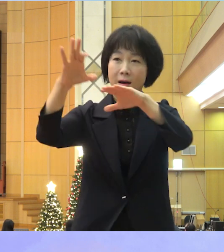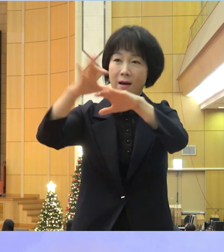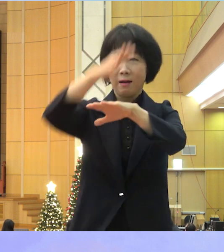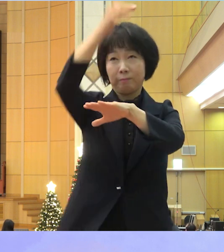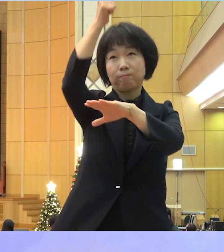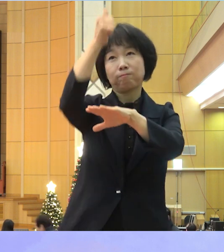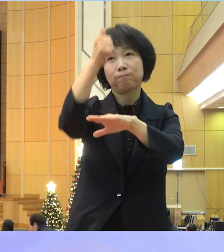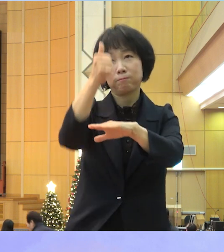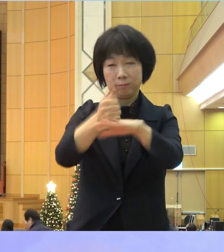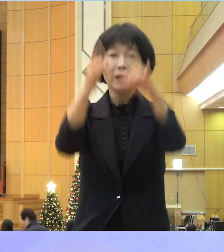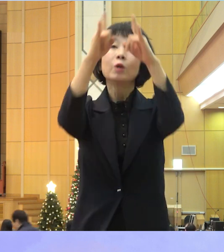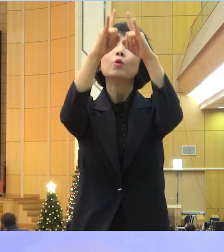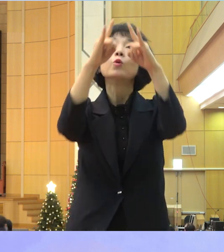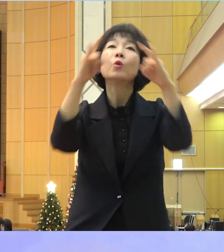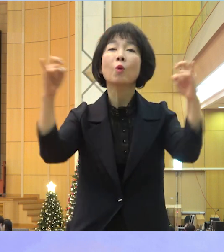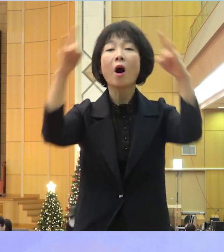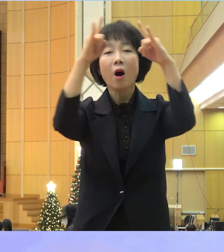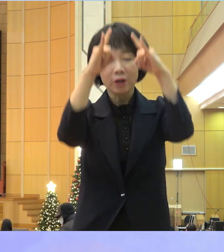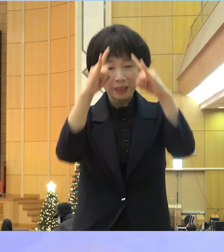조막이나